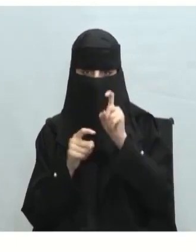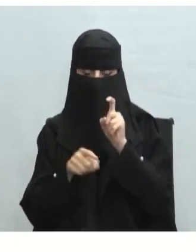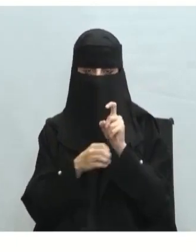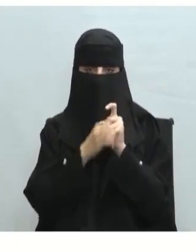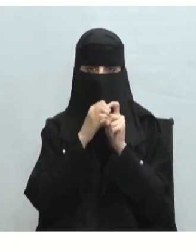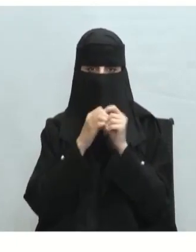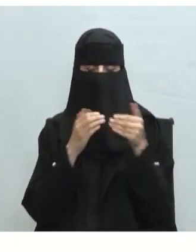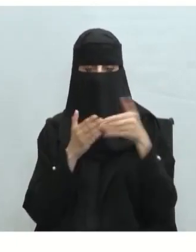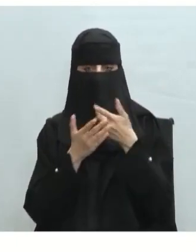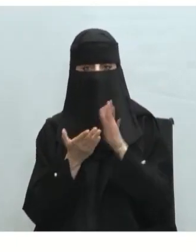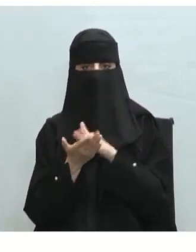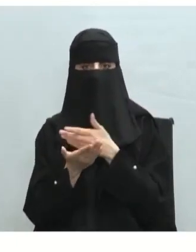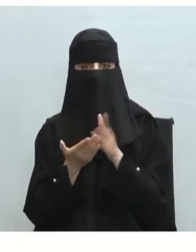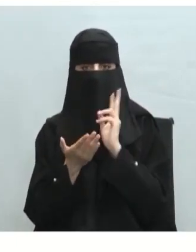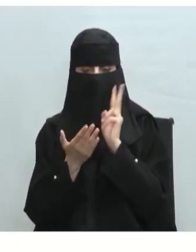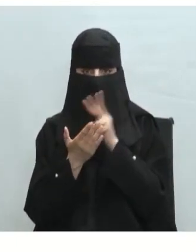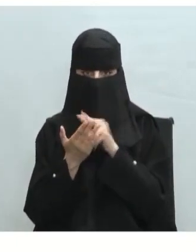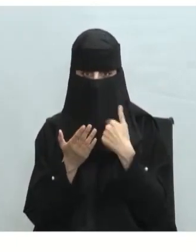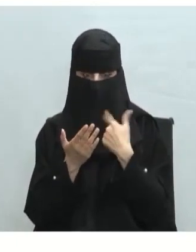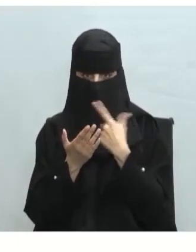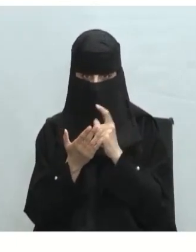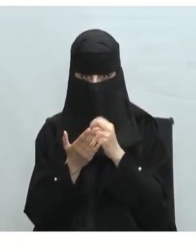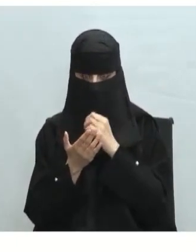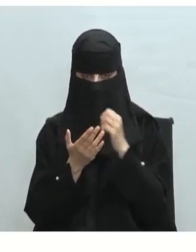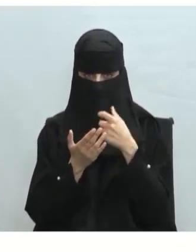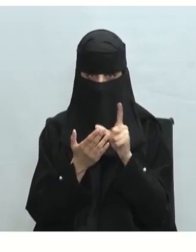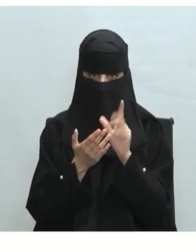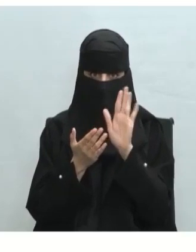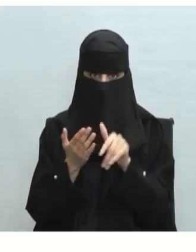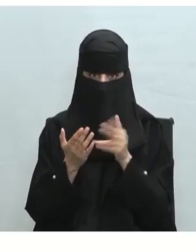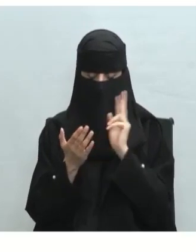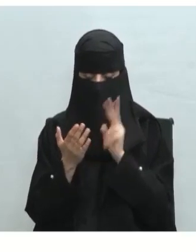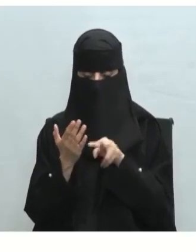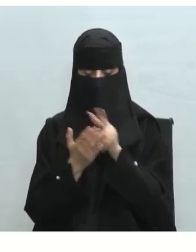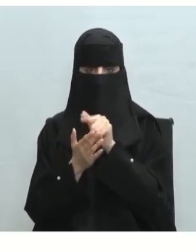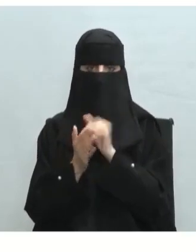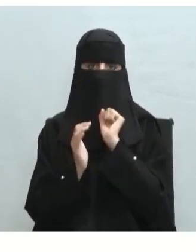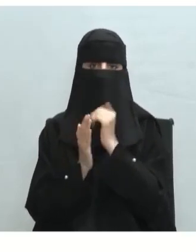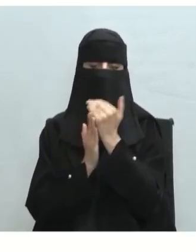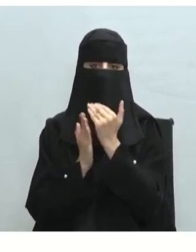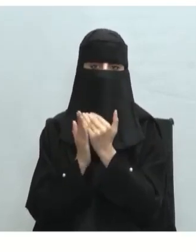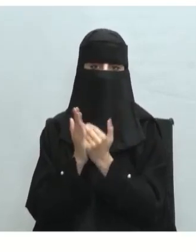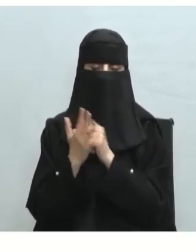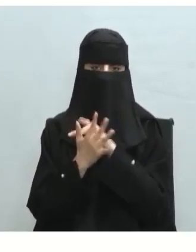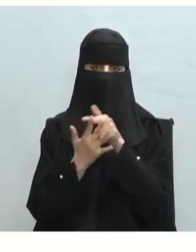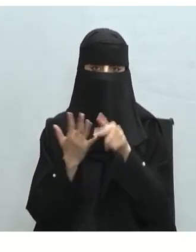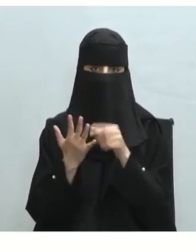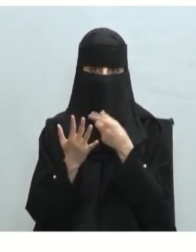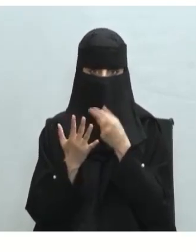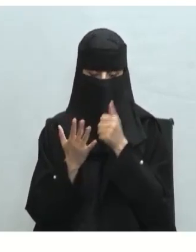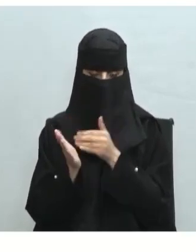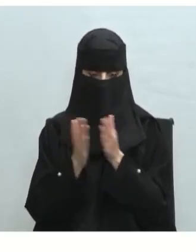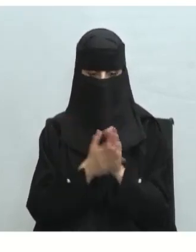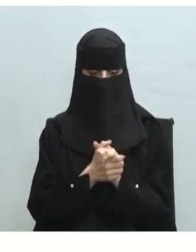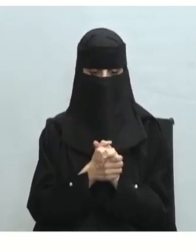اراجع وهذه الخطوه الخامسه مع ان اراجع للتاكد من الاجابه اذا هذه خطوات القراءه المتعمقه هنا في خمسه اساليب